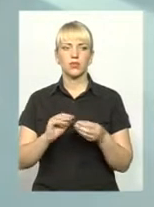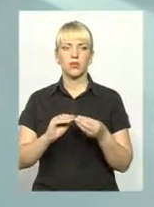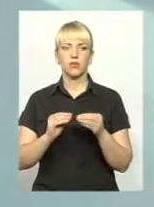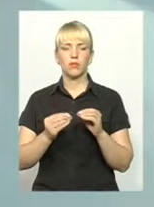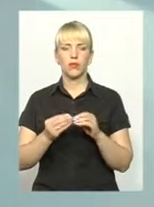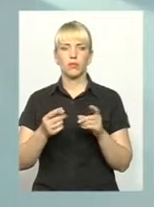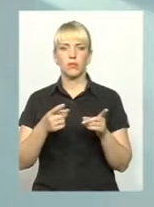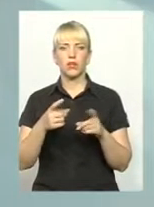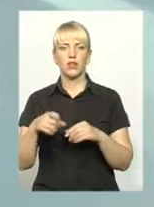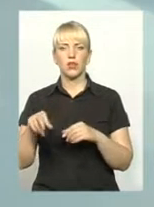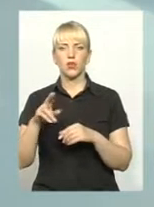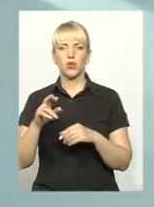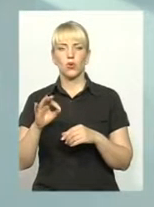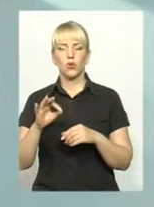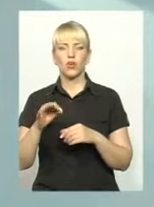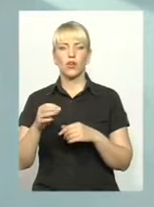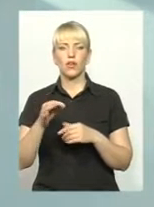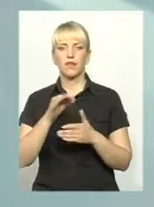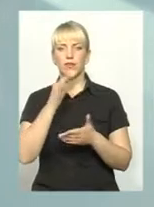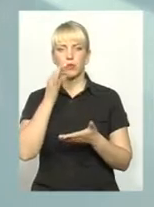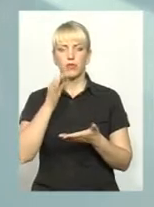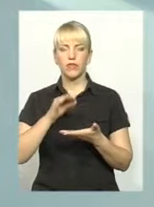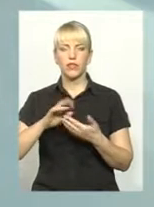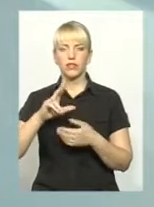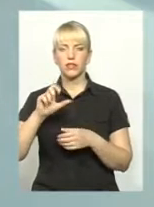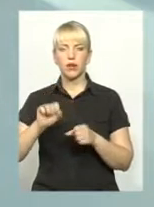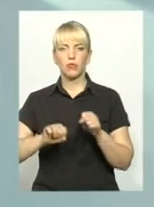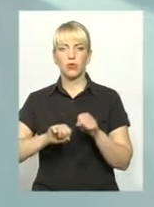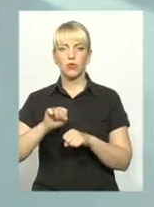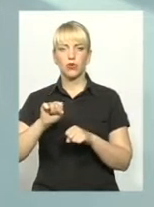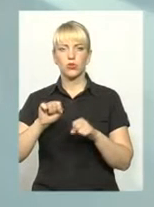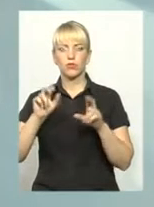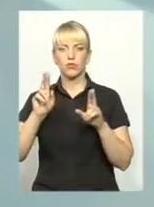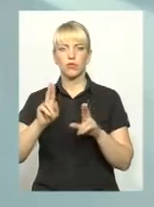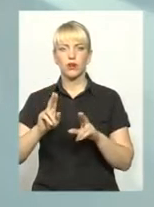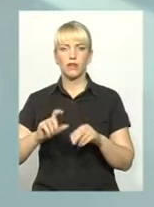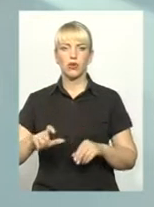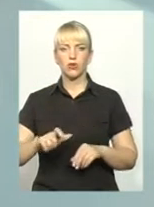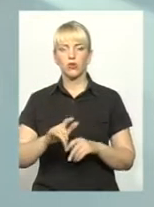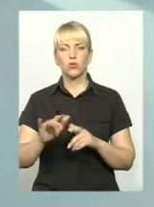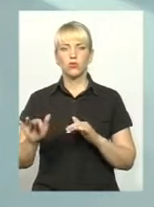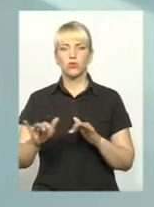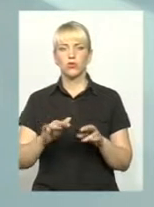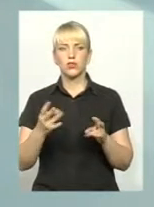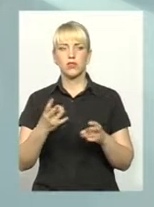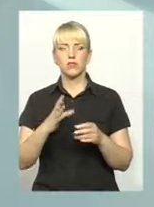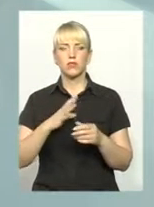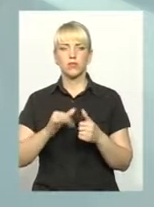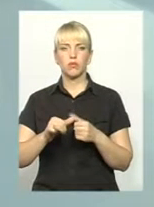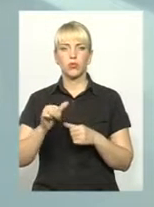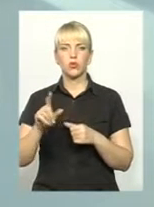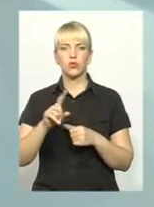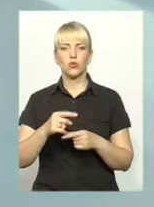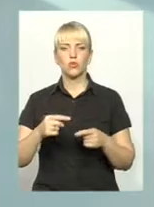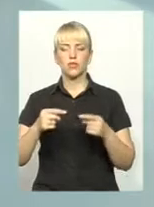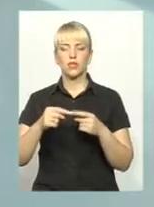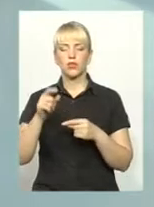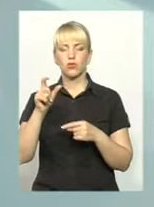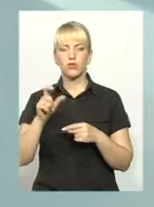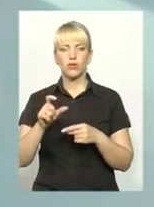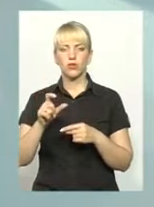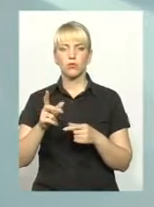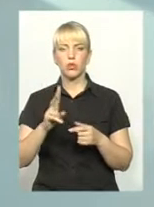притягненні до адміністративної відповідальності за порушення правил дорожнього руху, то це могли бути тільки виключно щодо встановлення особи та